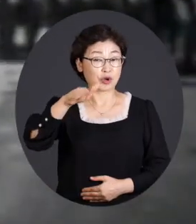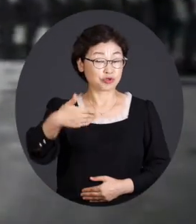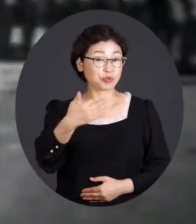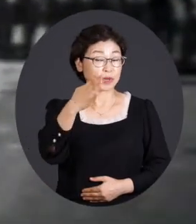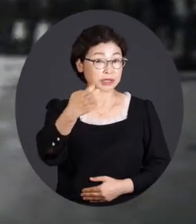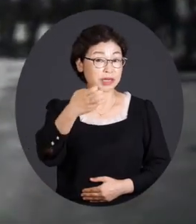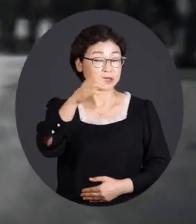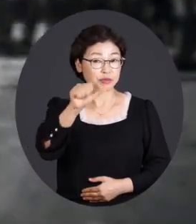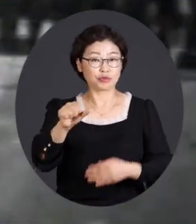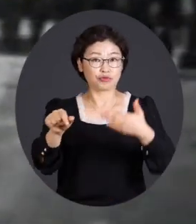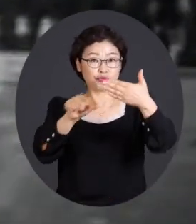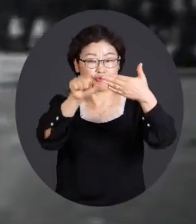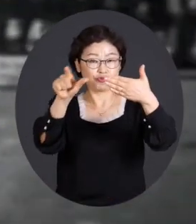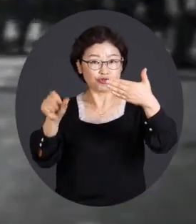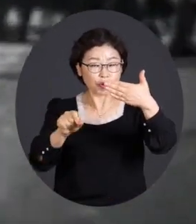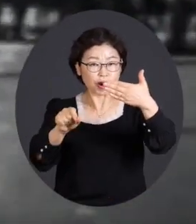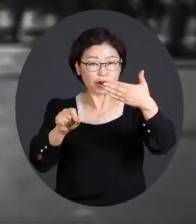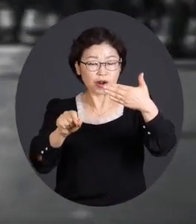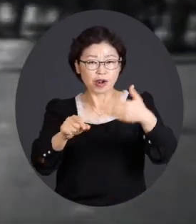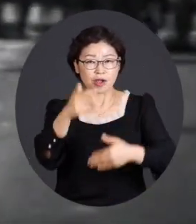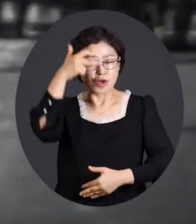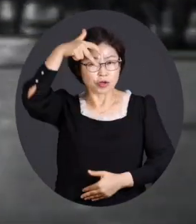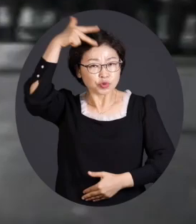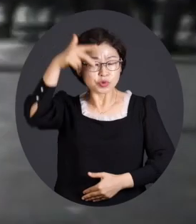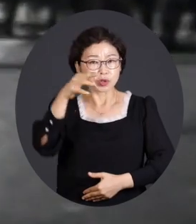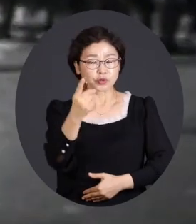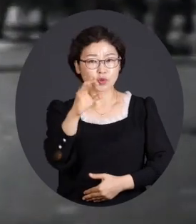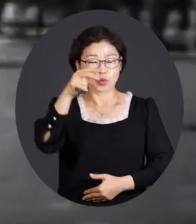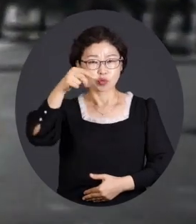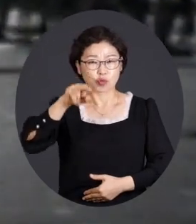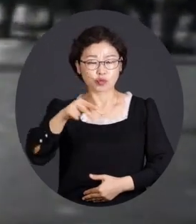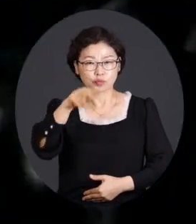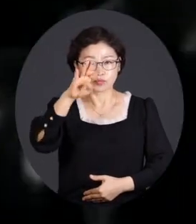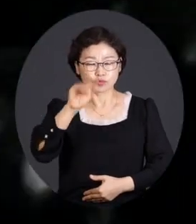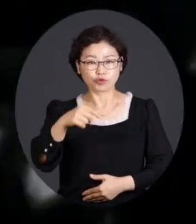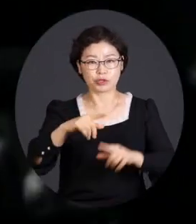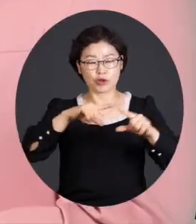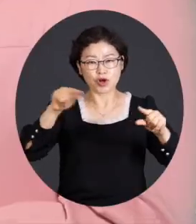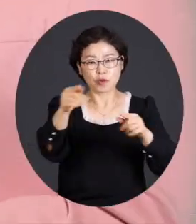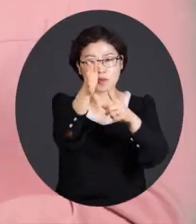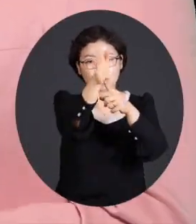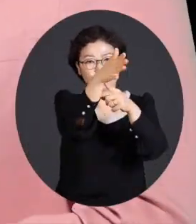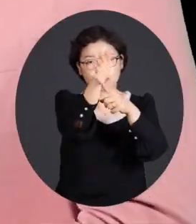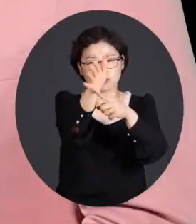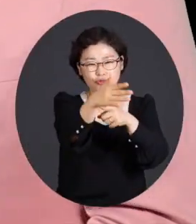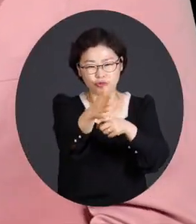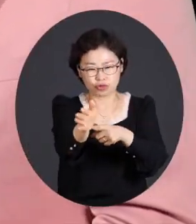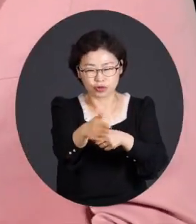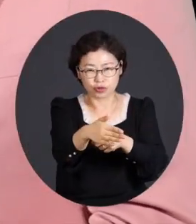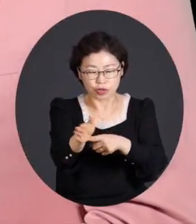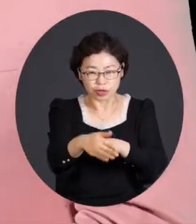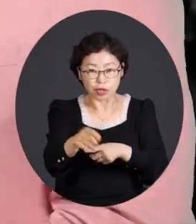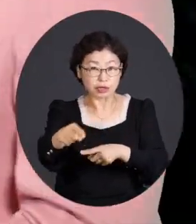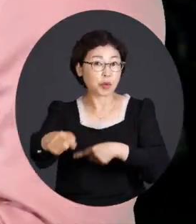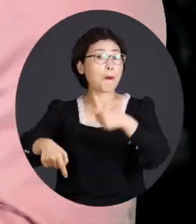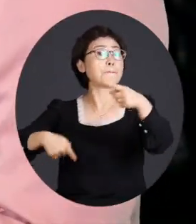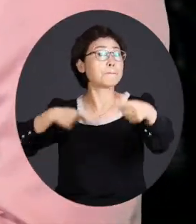(1945년 9월) 조선 총독부에서 일장기가 내려집니다. 그리고 그 자리에 올라간